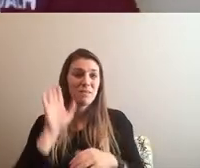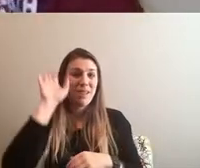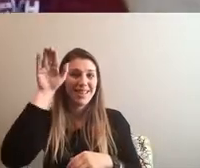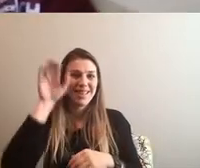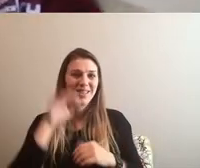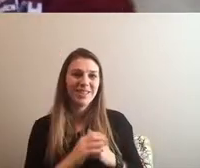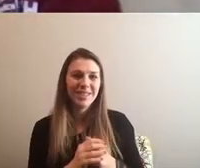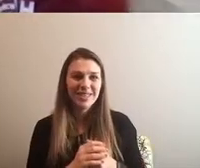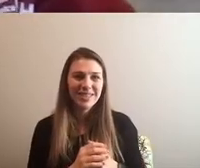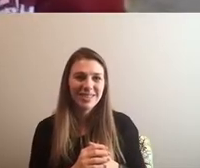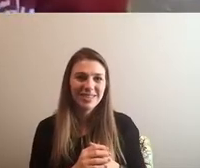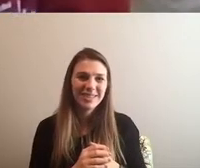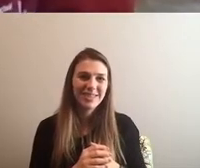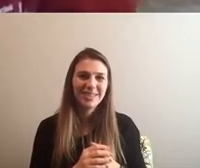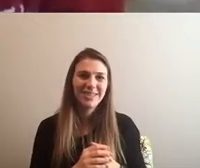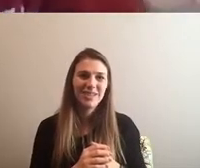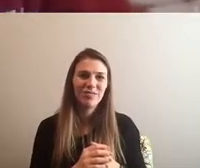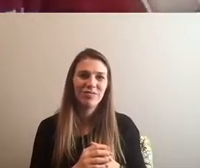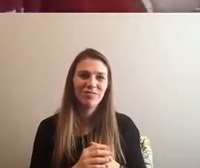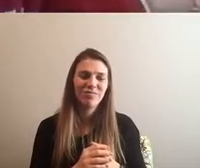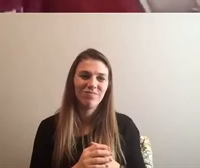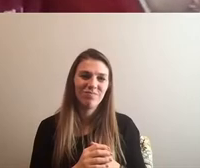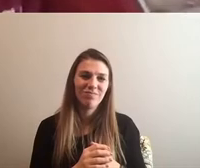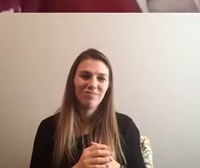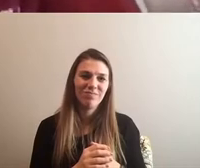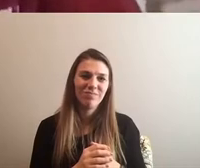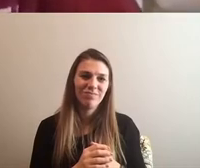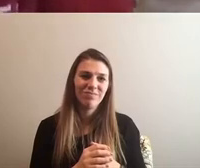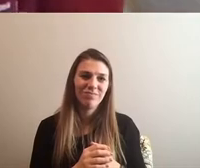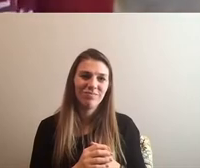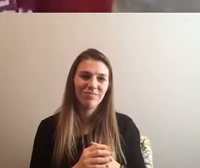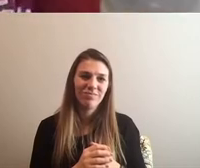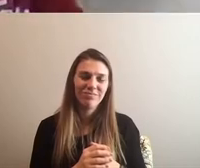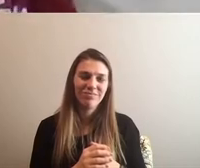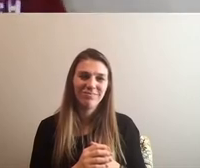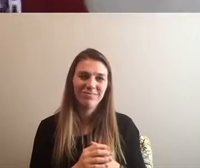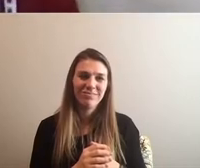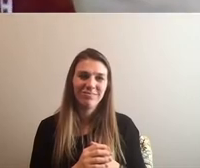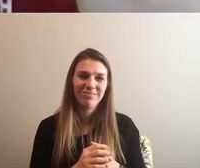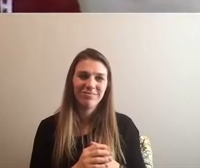मैं मुझे बास्केटबॉल बहुत पसंद है.